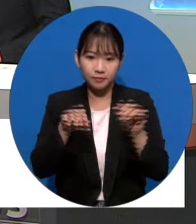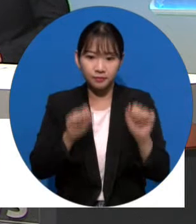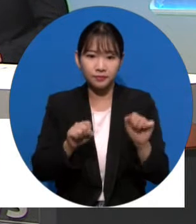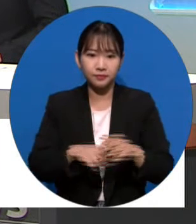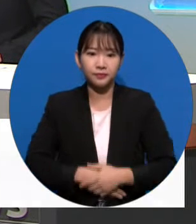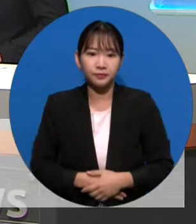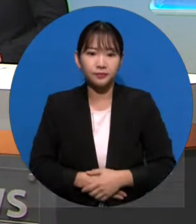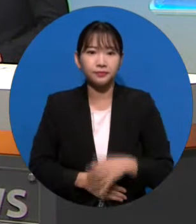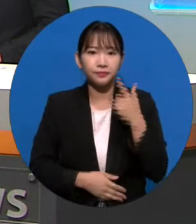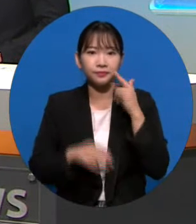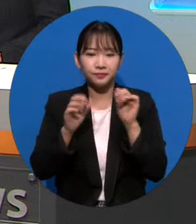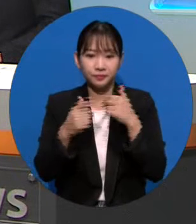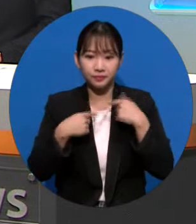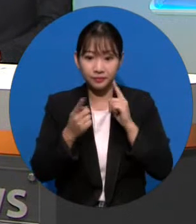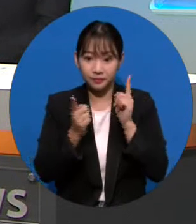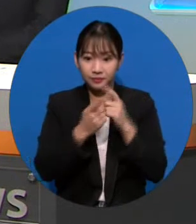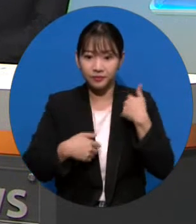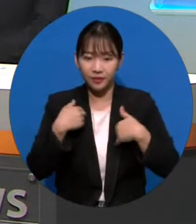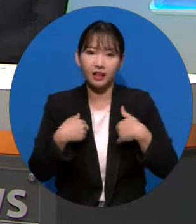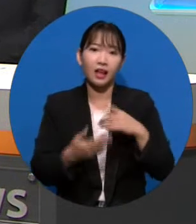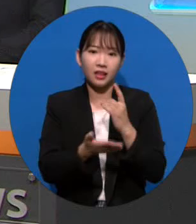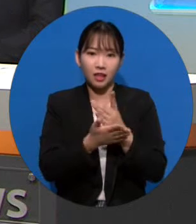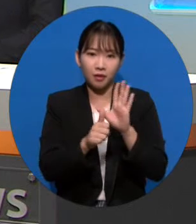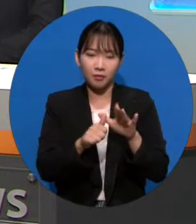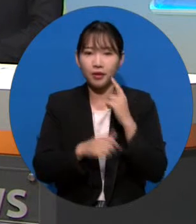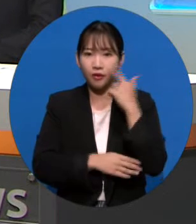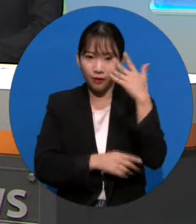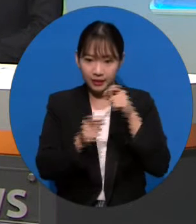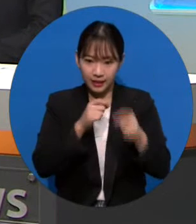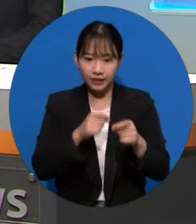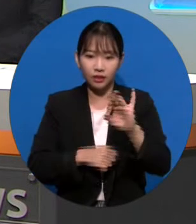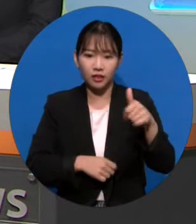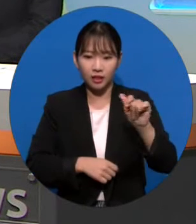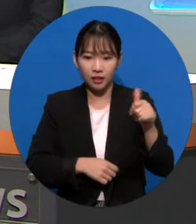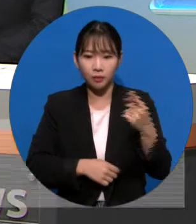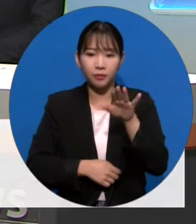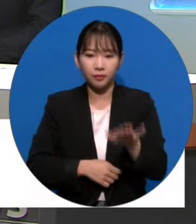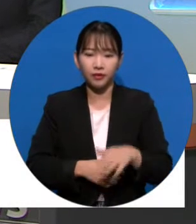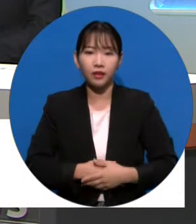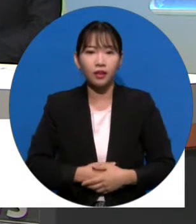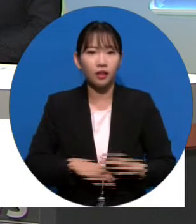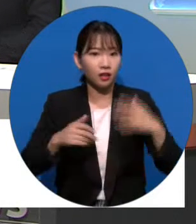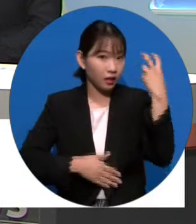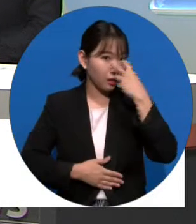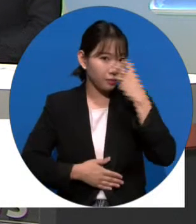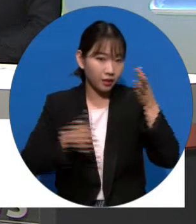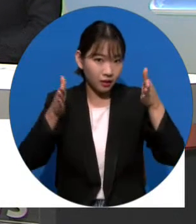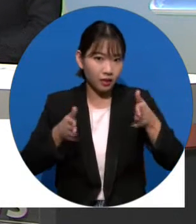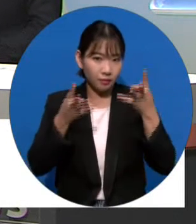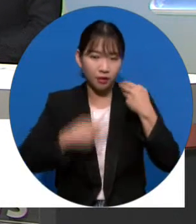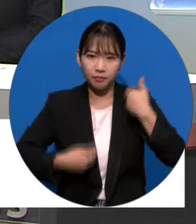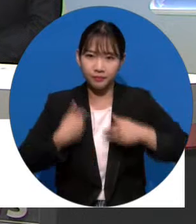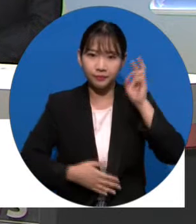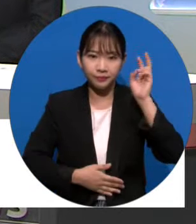안녕하십니까? 네, 반갑습니다. 담양 함평 영광 장성 이계호 의원입니다. 네, 국정감사 기간이라 많이